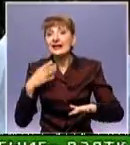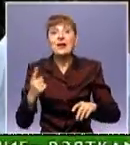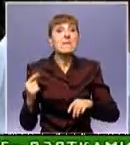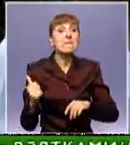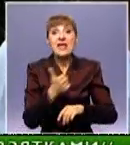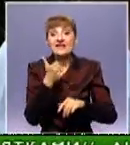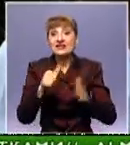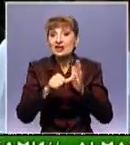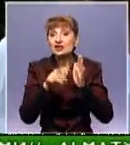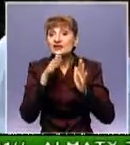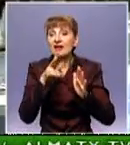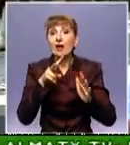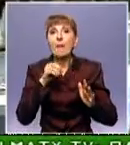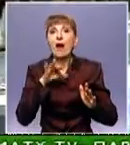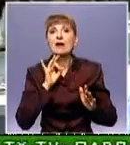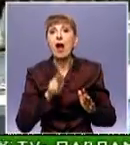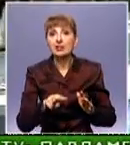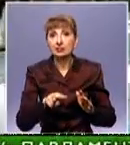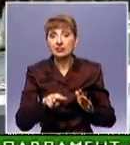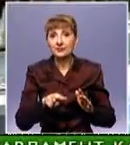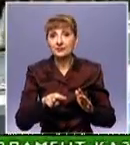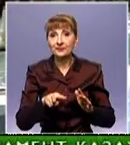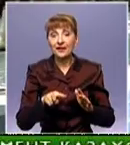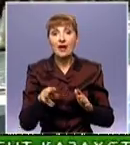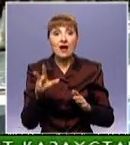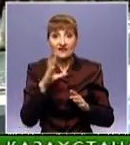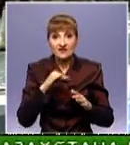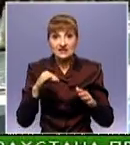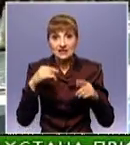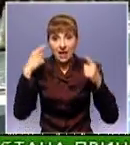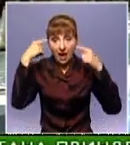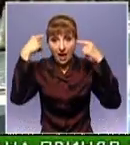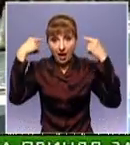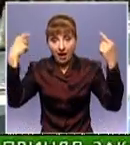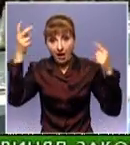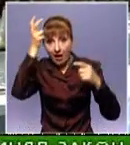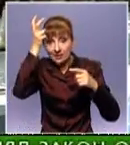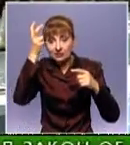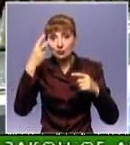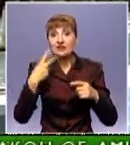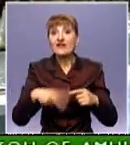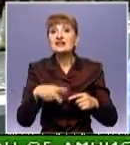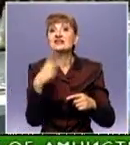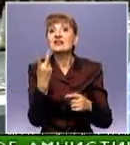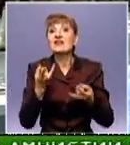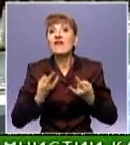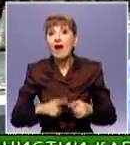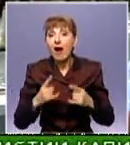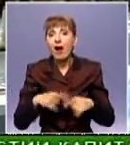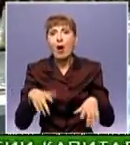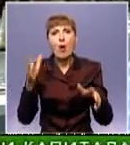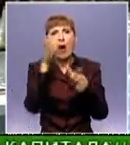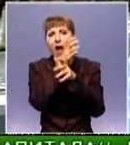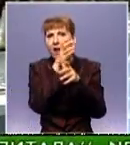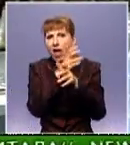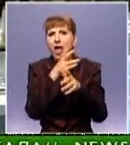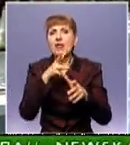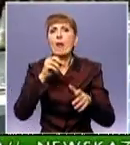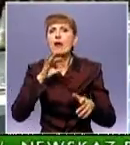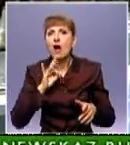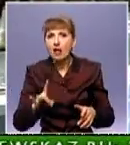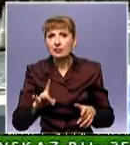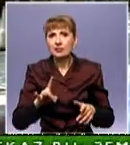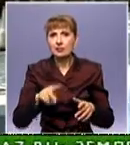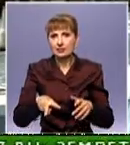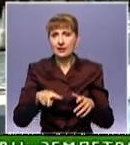первый за 6 лет морал. Только в секции копытных, например, 22 приплода появилось. И у оленей, у морал. Вот, кстати,